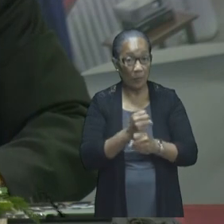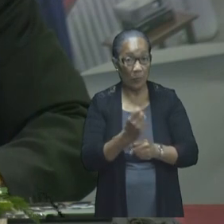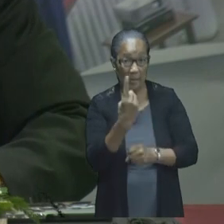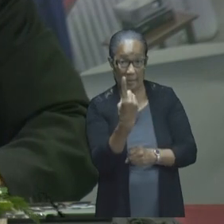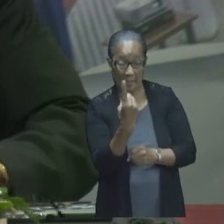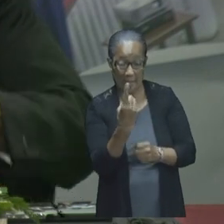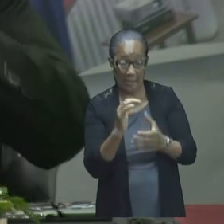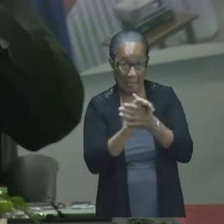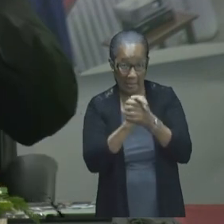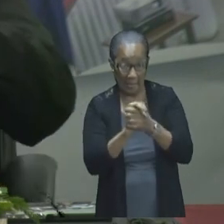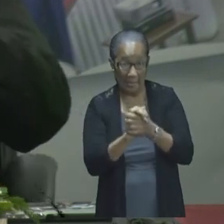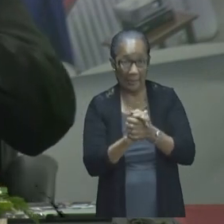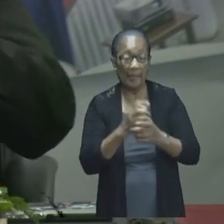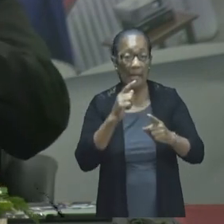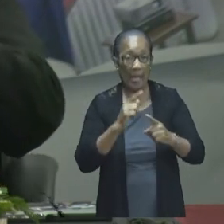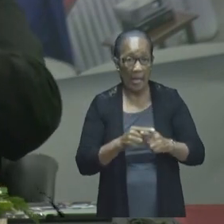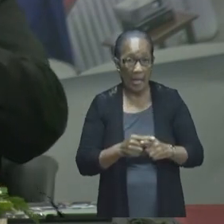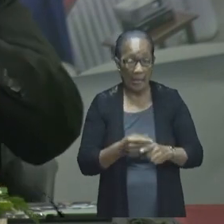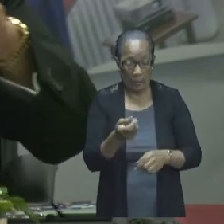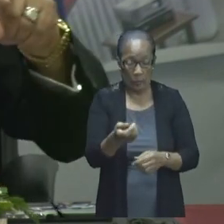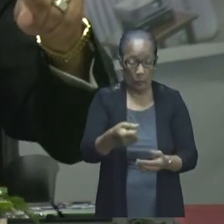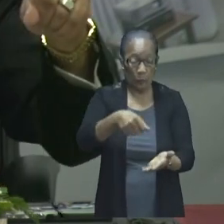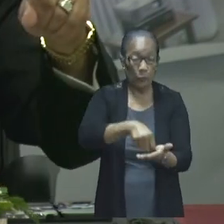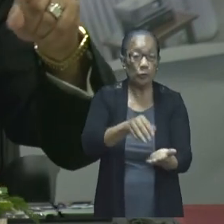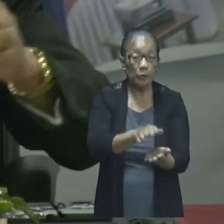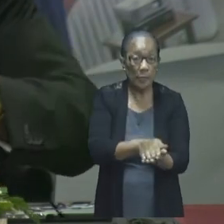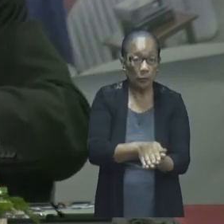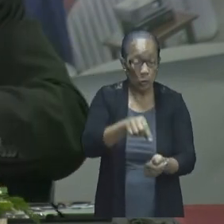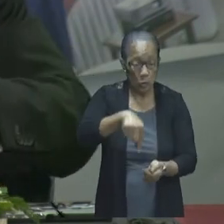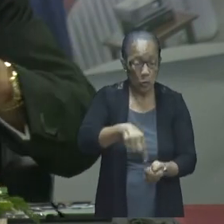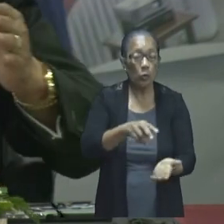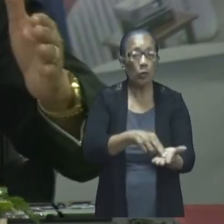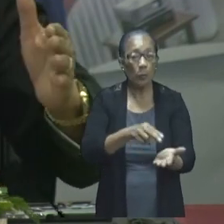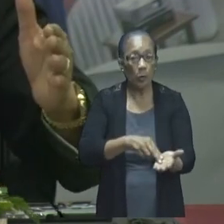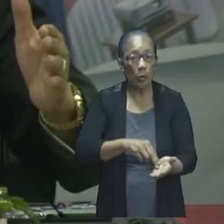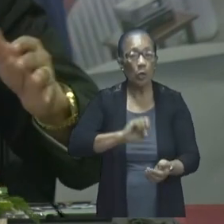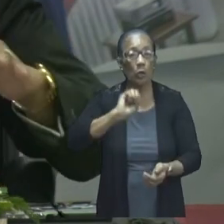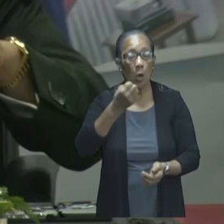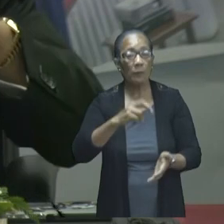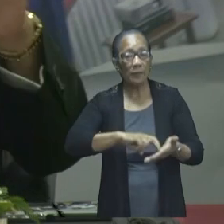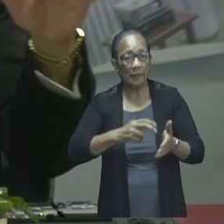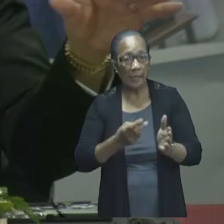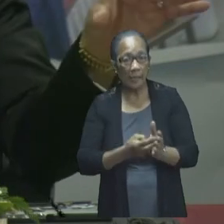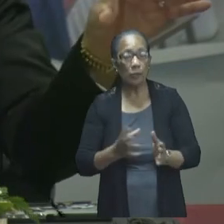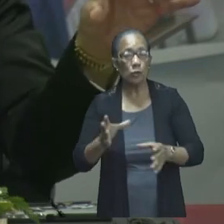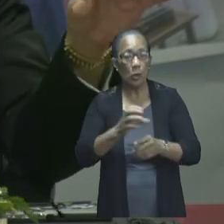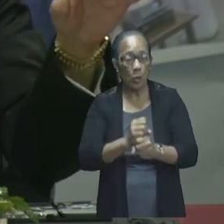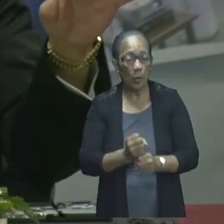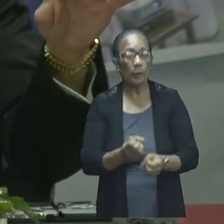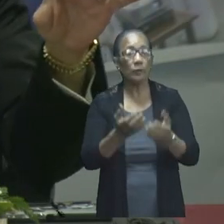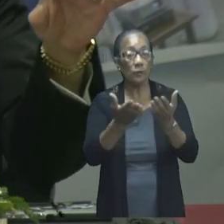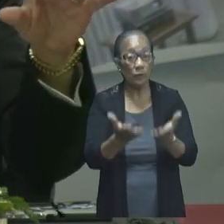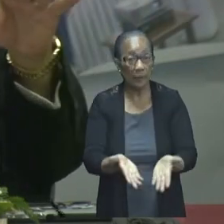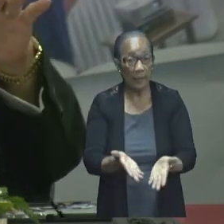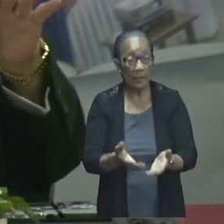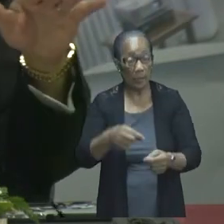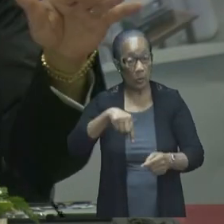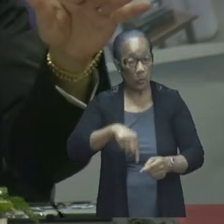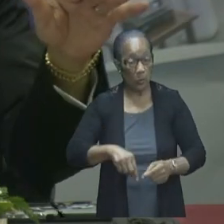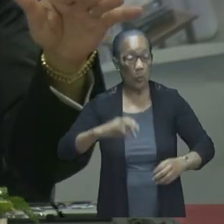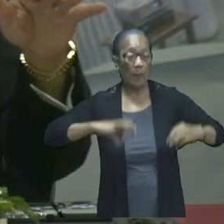en die budgetten worden nu gebruikt om technische bijstand te verlenen waarbij niet technische bijstand binnen ministerie van